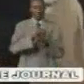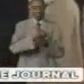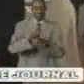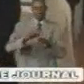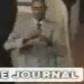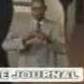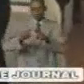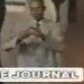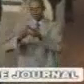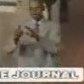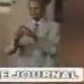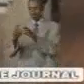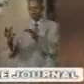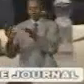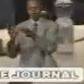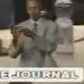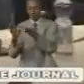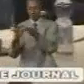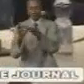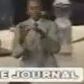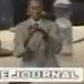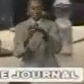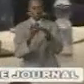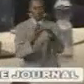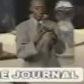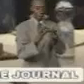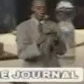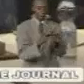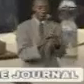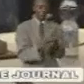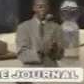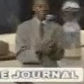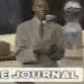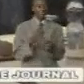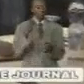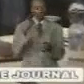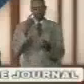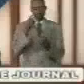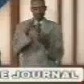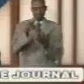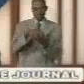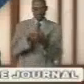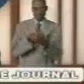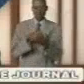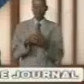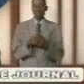d'une bonne interprétation et appropriation des textes.